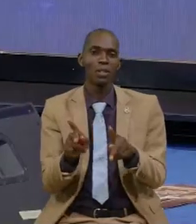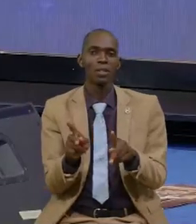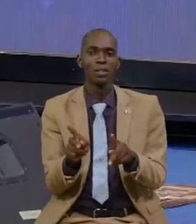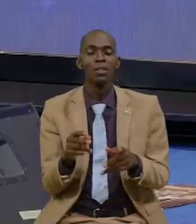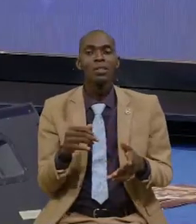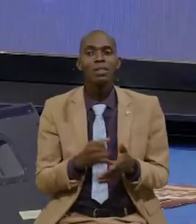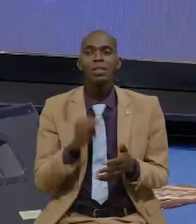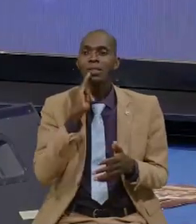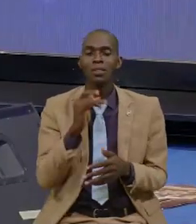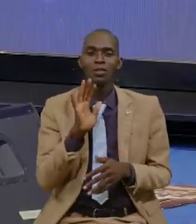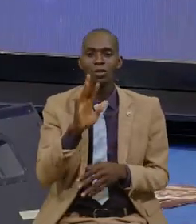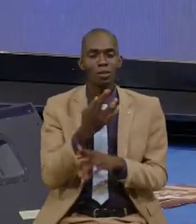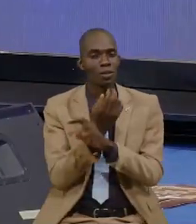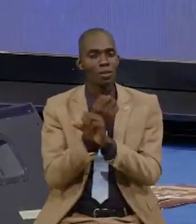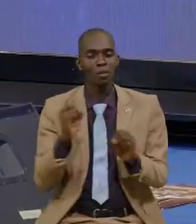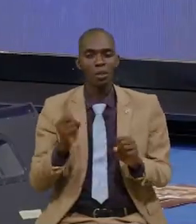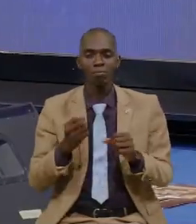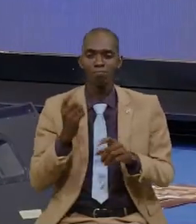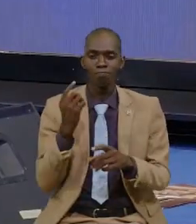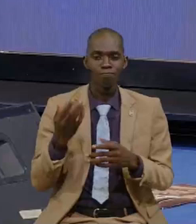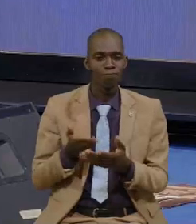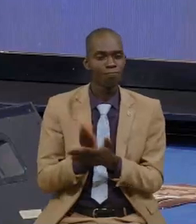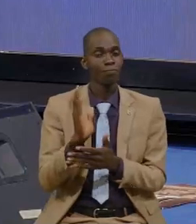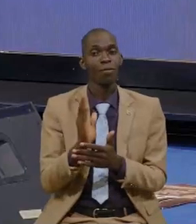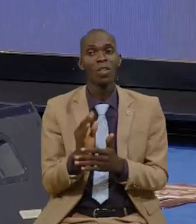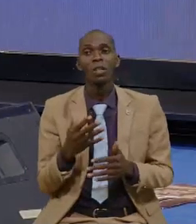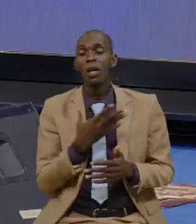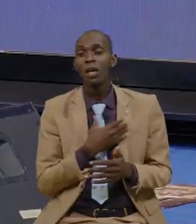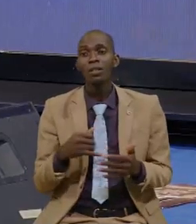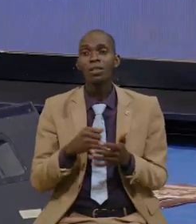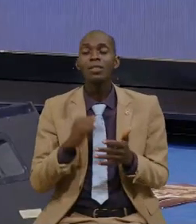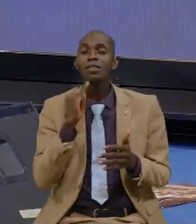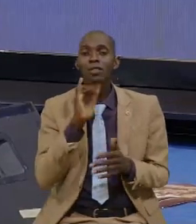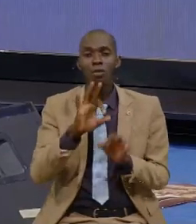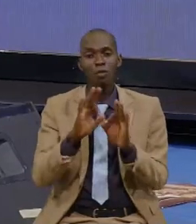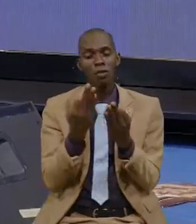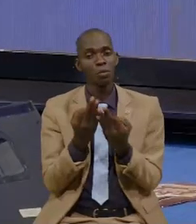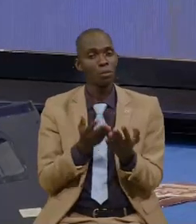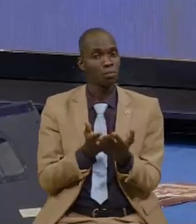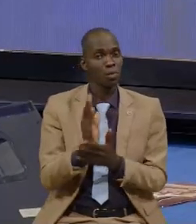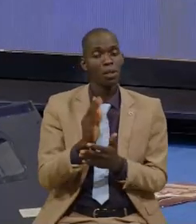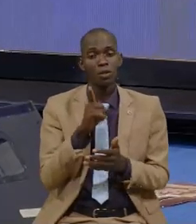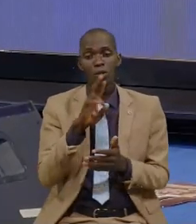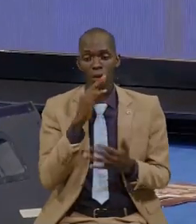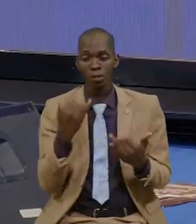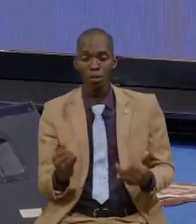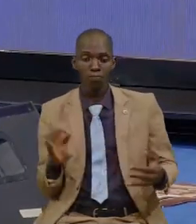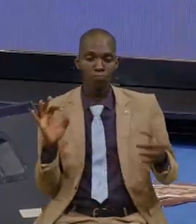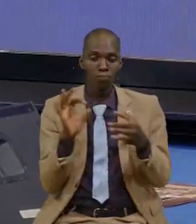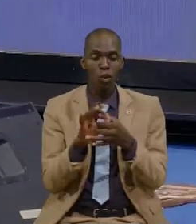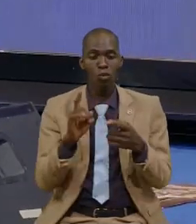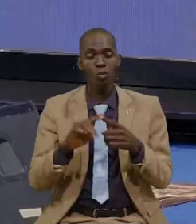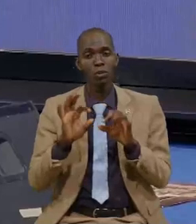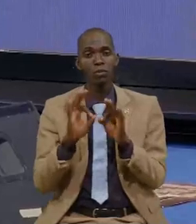privilège, c'est le vôtre, c'est le droit rédempteur, c'est le droit de la famille. Nous sommes membres